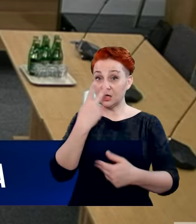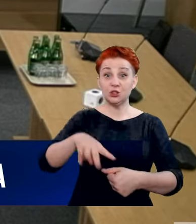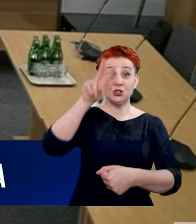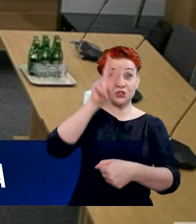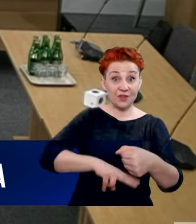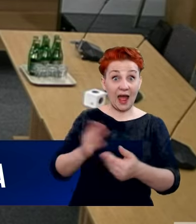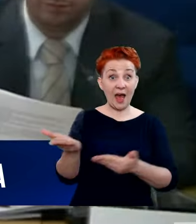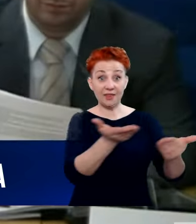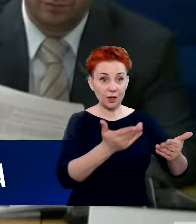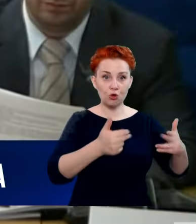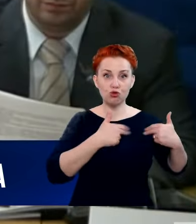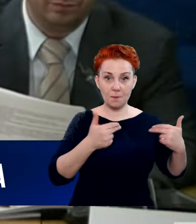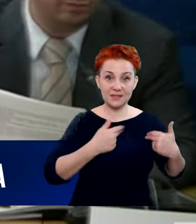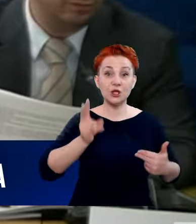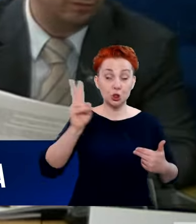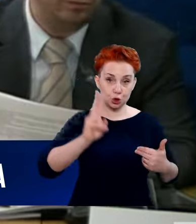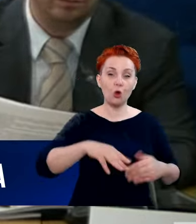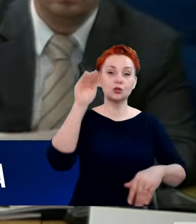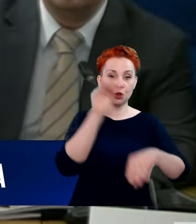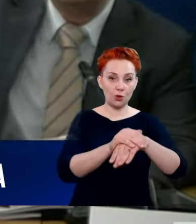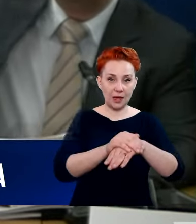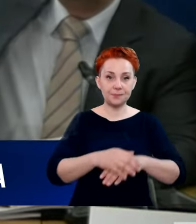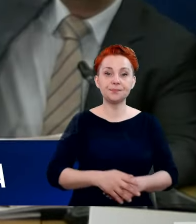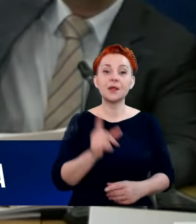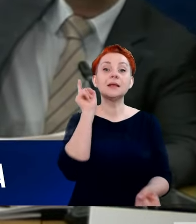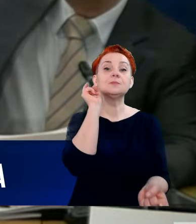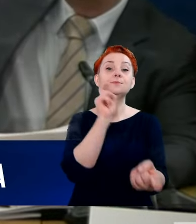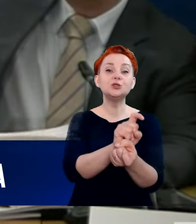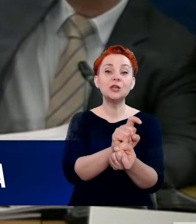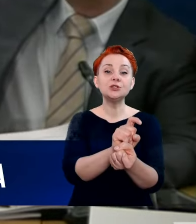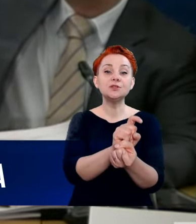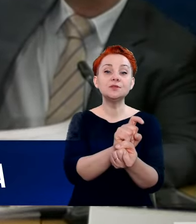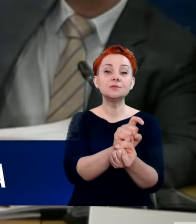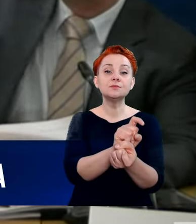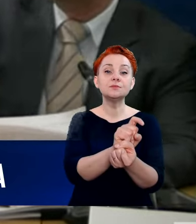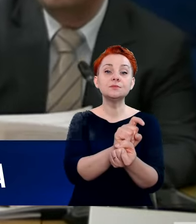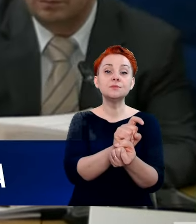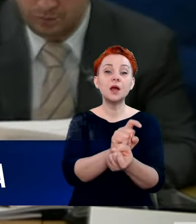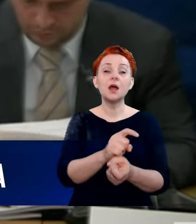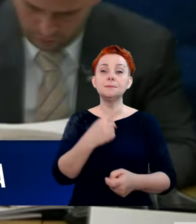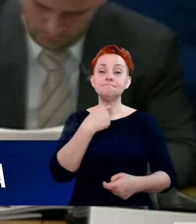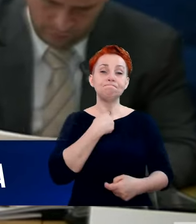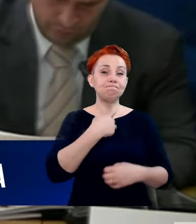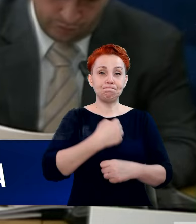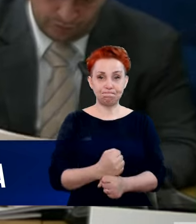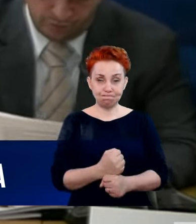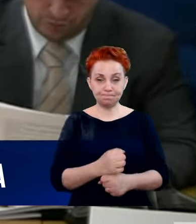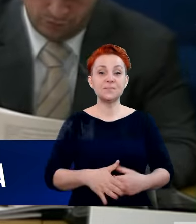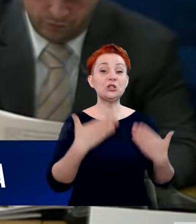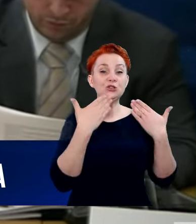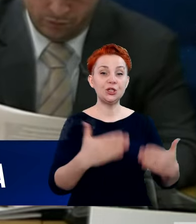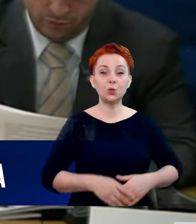Wysokiej Komisji? Kto jest za? Kto jest przeciw? Kto się wstrzymał? Dziękuję.